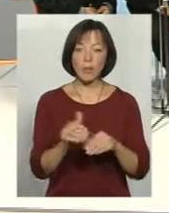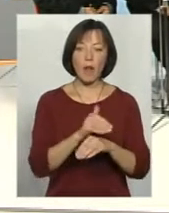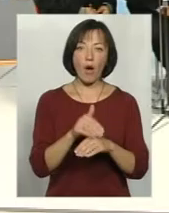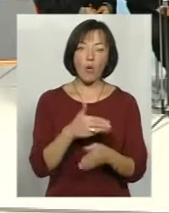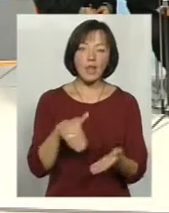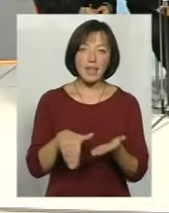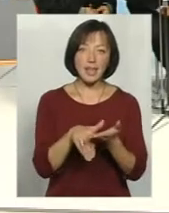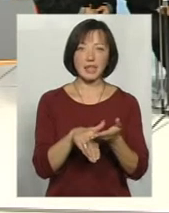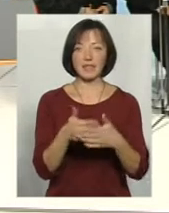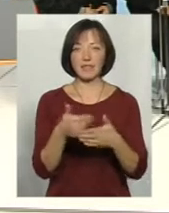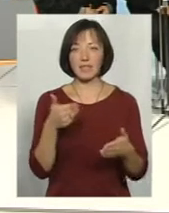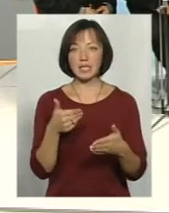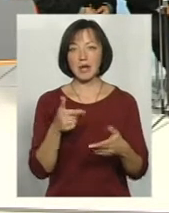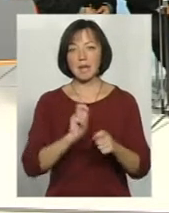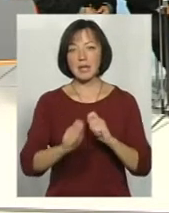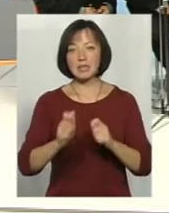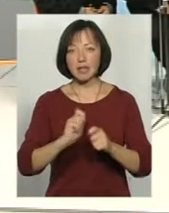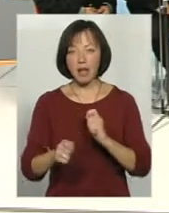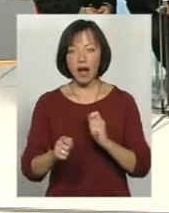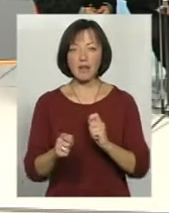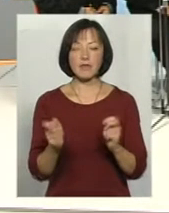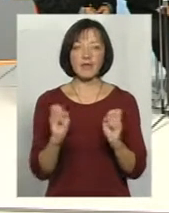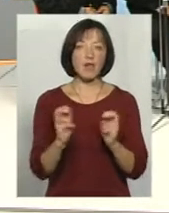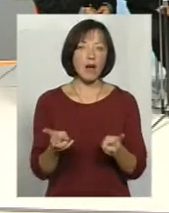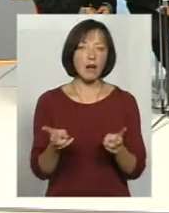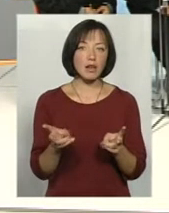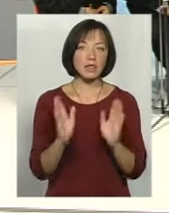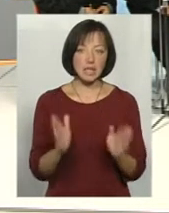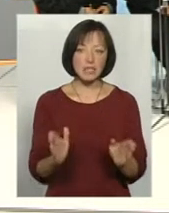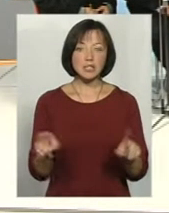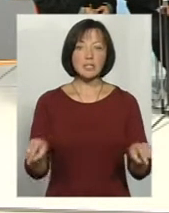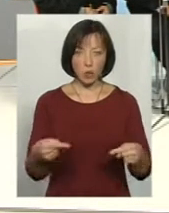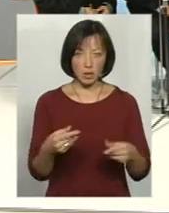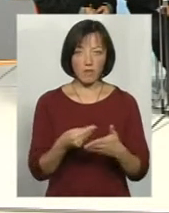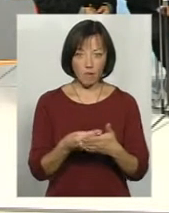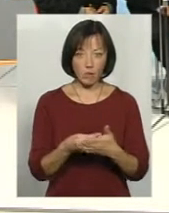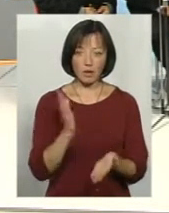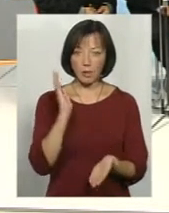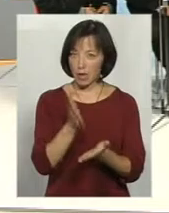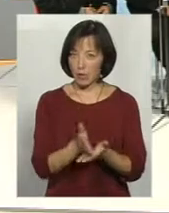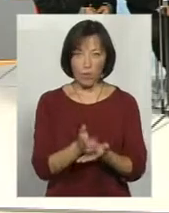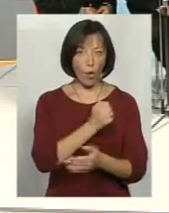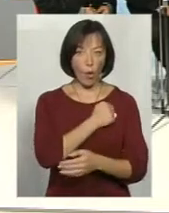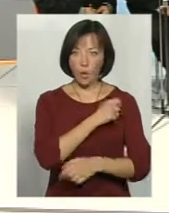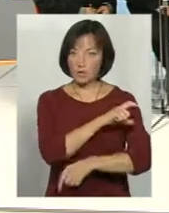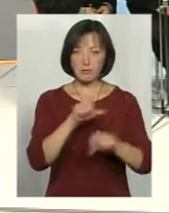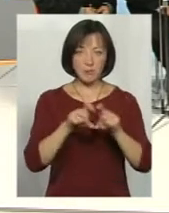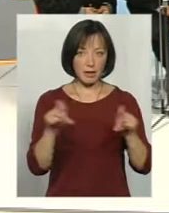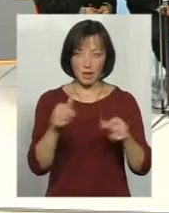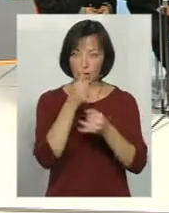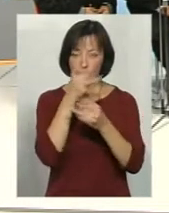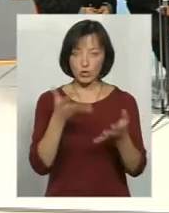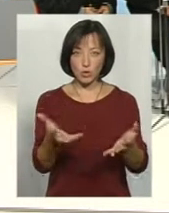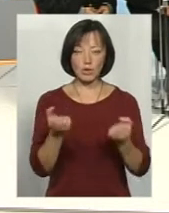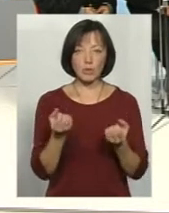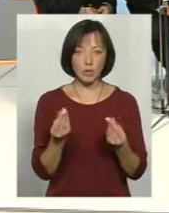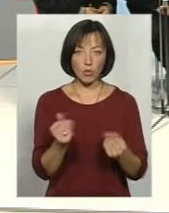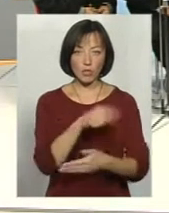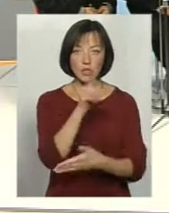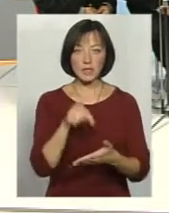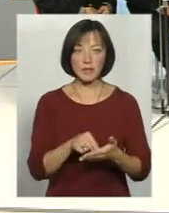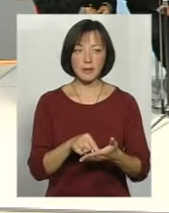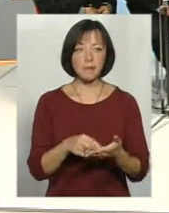благодійників, від там меценатів, як тільки створивши фонд, напряму госпіталь не може отримати кошти? Ну,